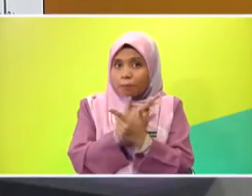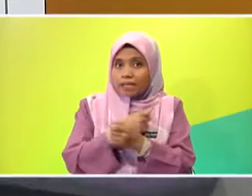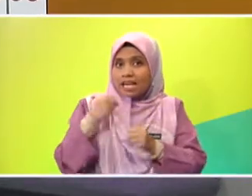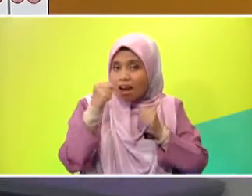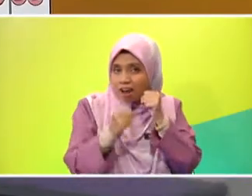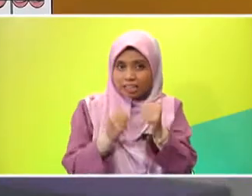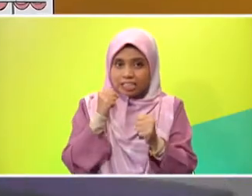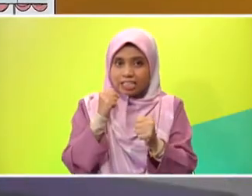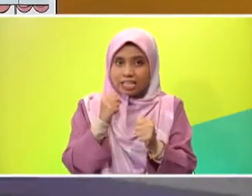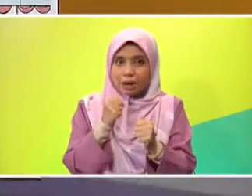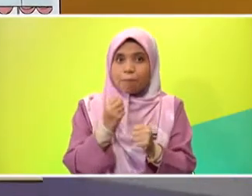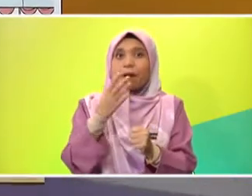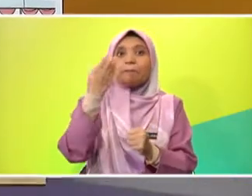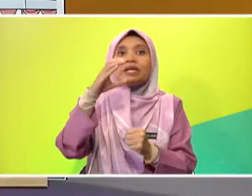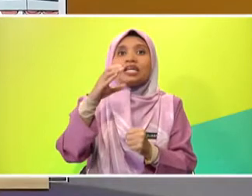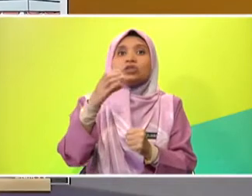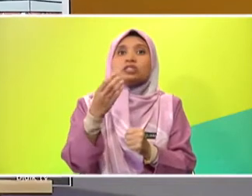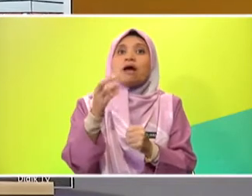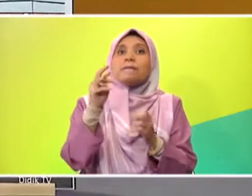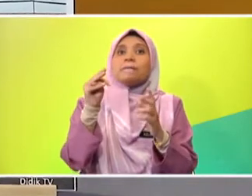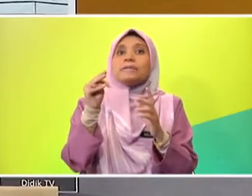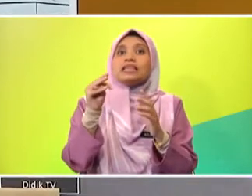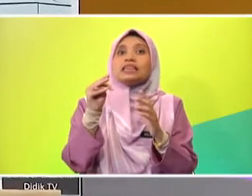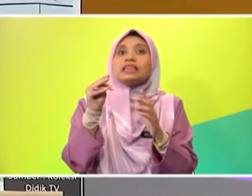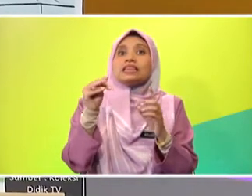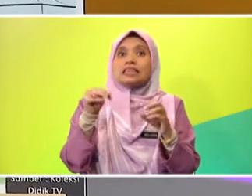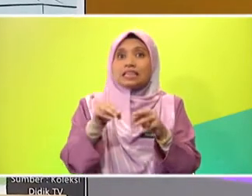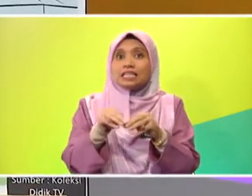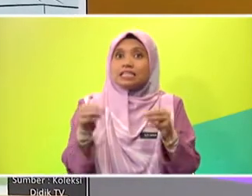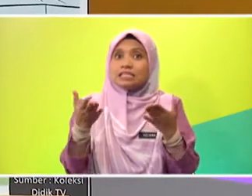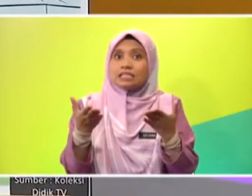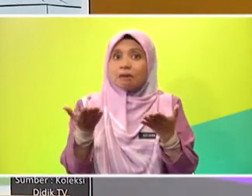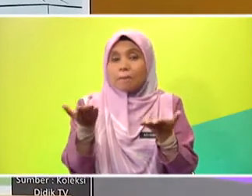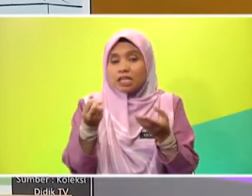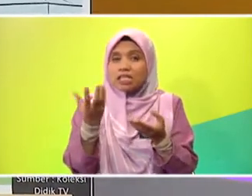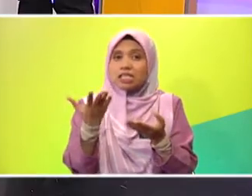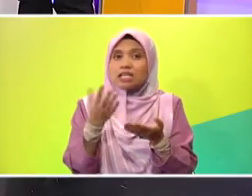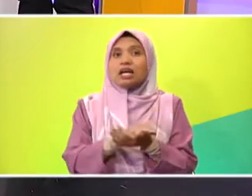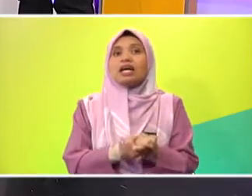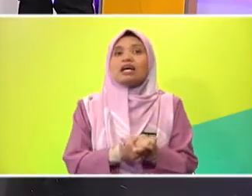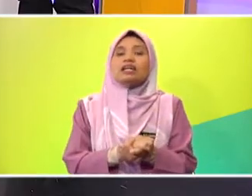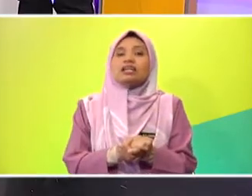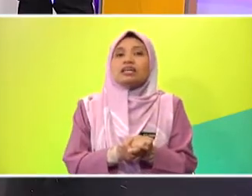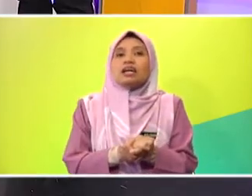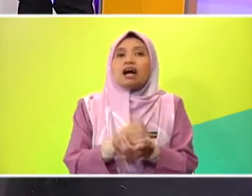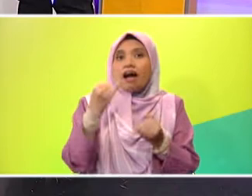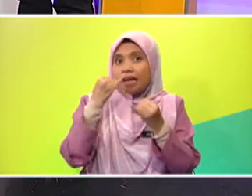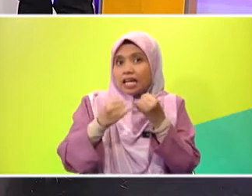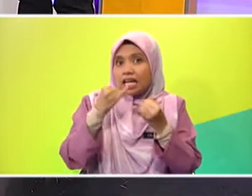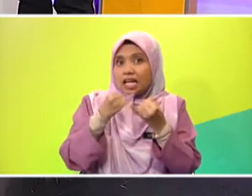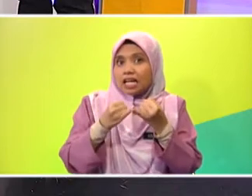beberapa ratus Mitch 100 meter saja resmi teh bye bye dan yang terakhir adalah